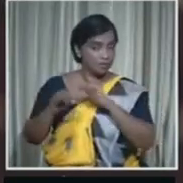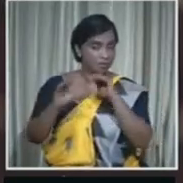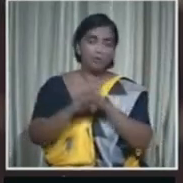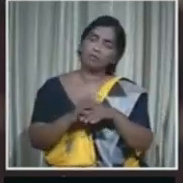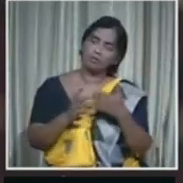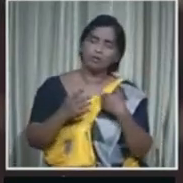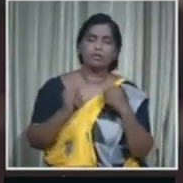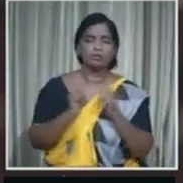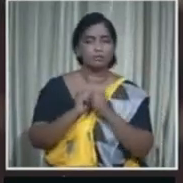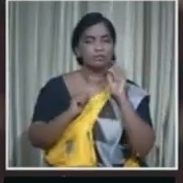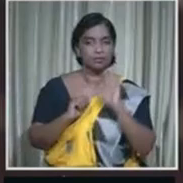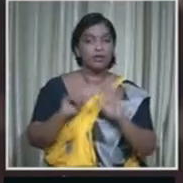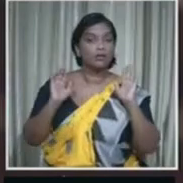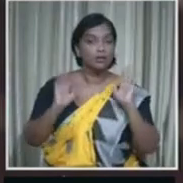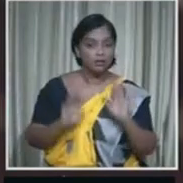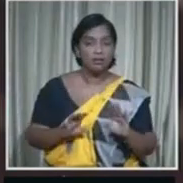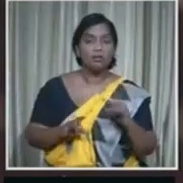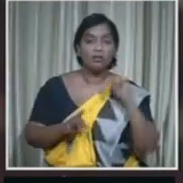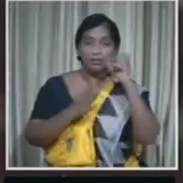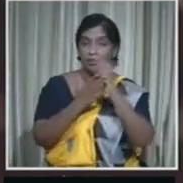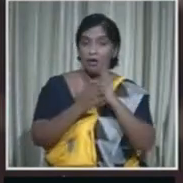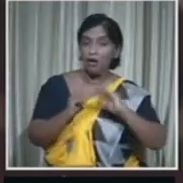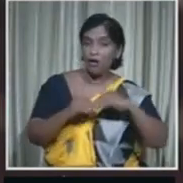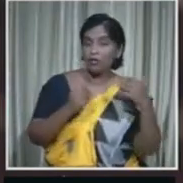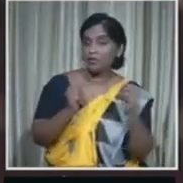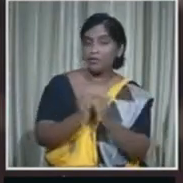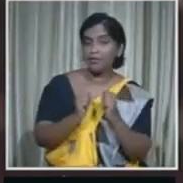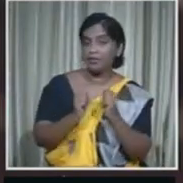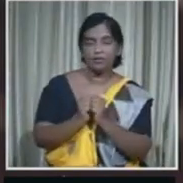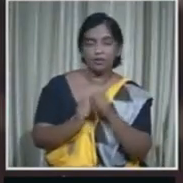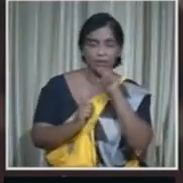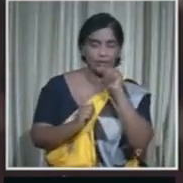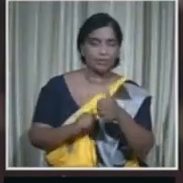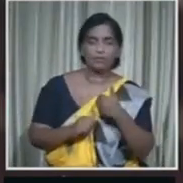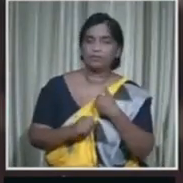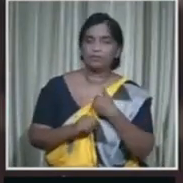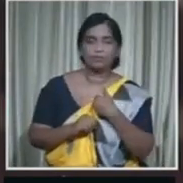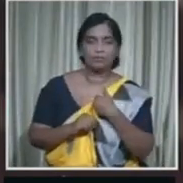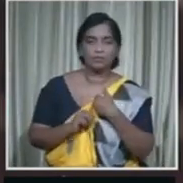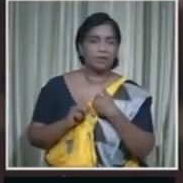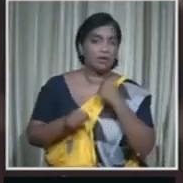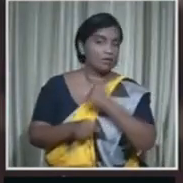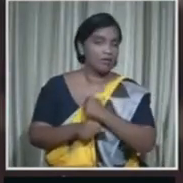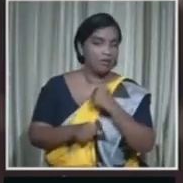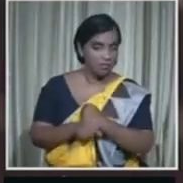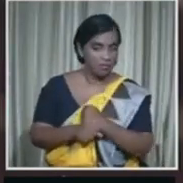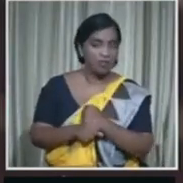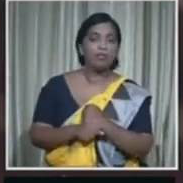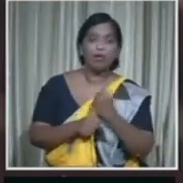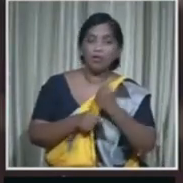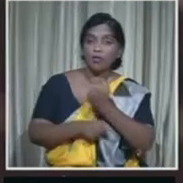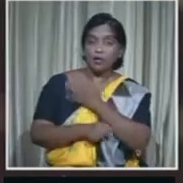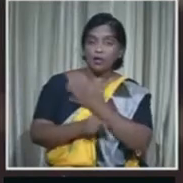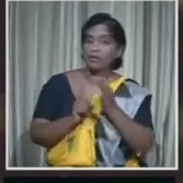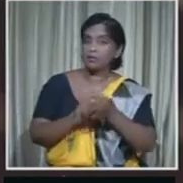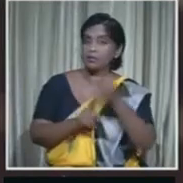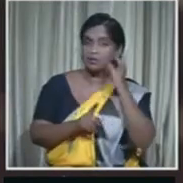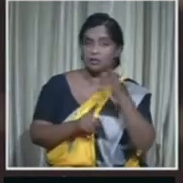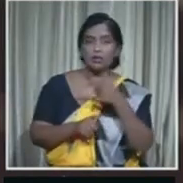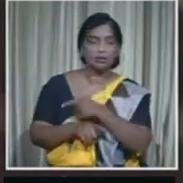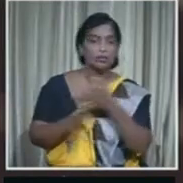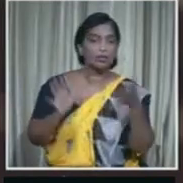ඉන්නවා. හැබැයි ව්‍යවස්ථාවෙන් පිට වැඩ කරන්න කිසිසේත්ම අපේ රජයේ සහ ගෝඨාභය ජනාධිපතිතුමා